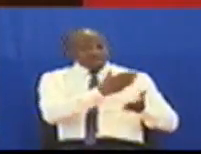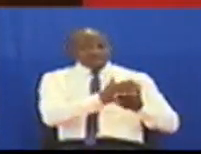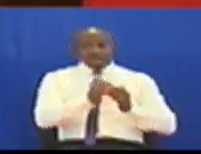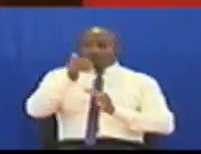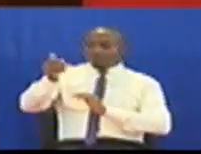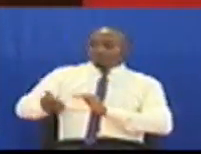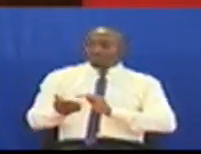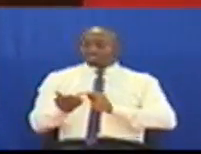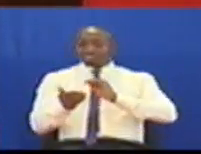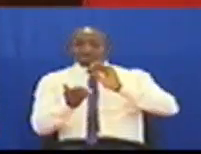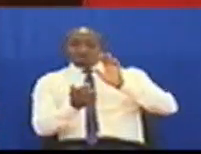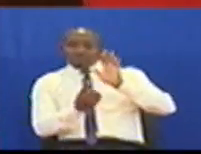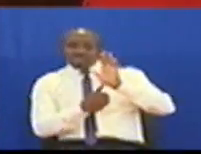Juni